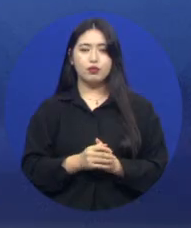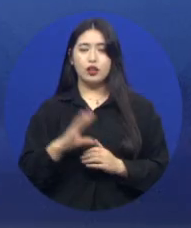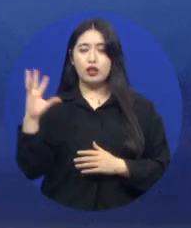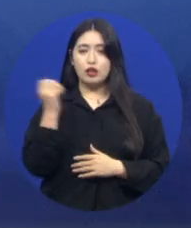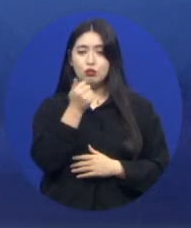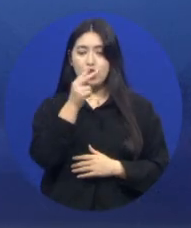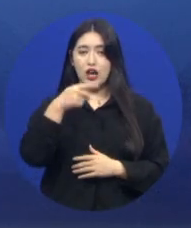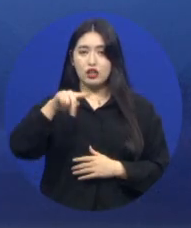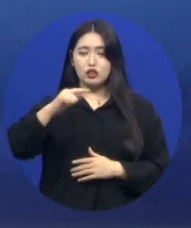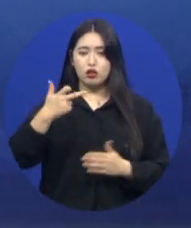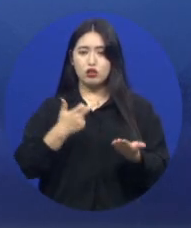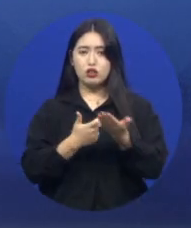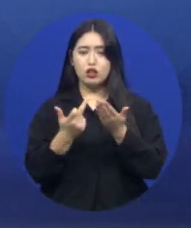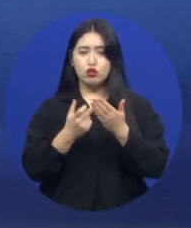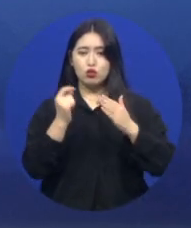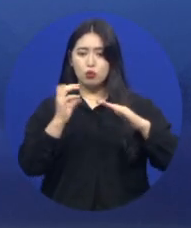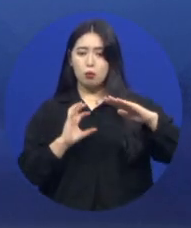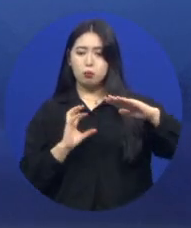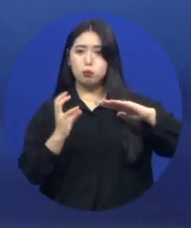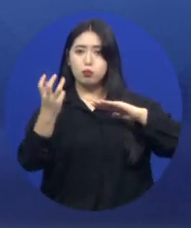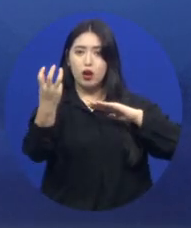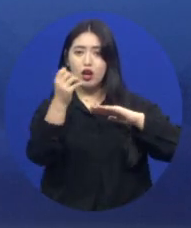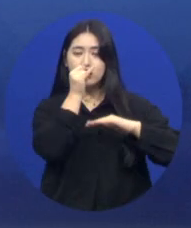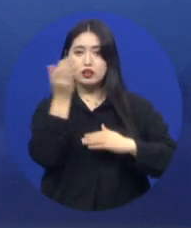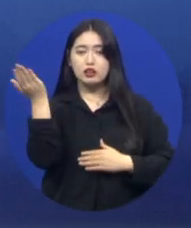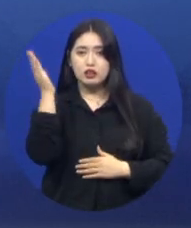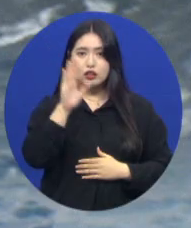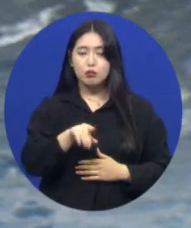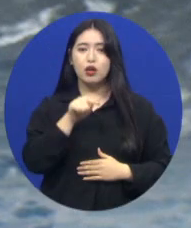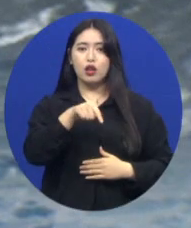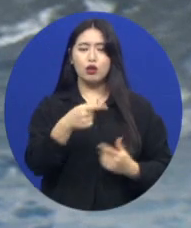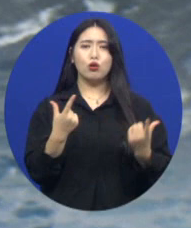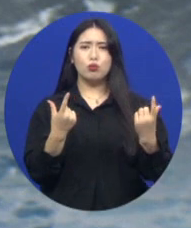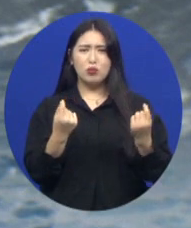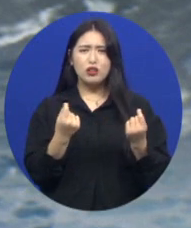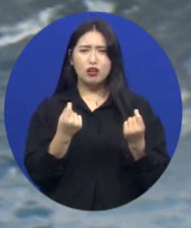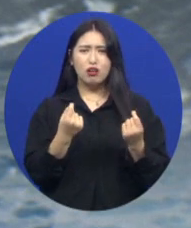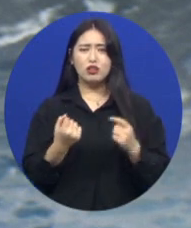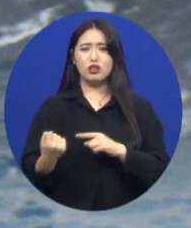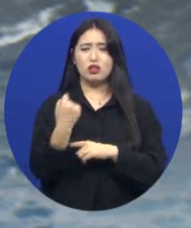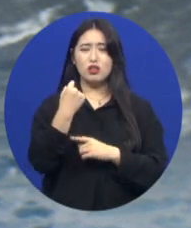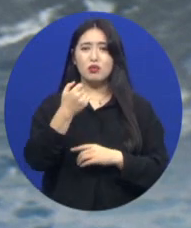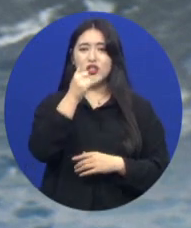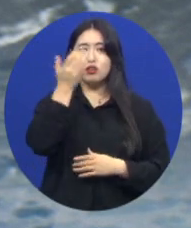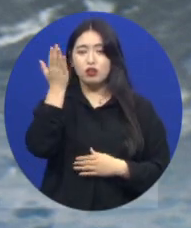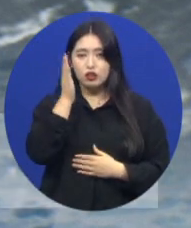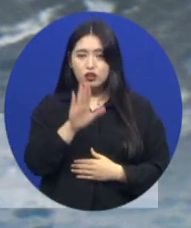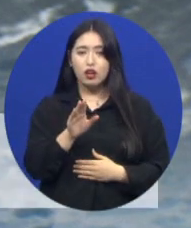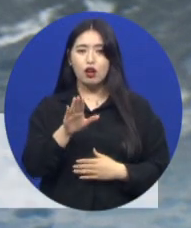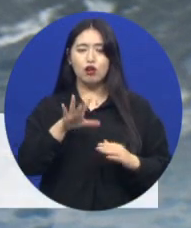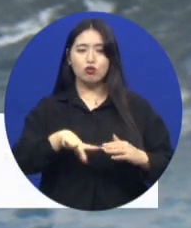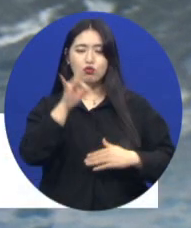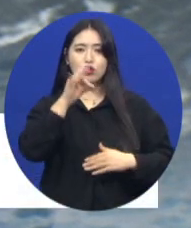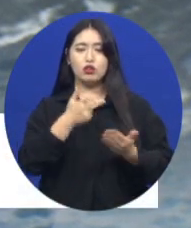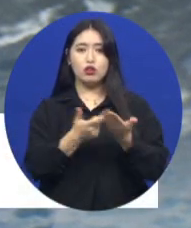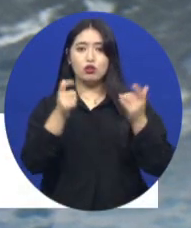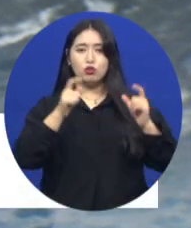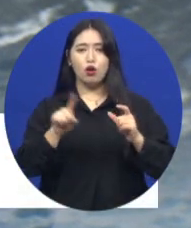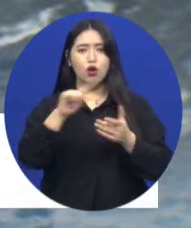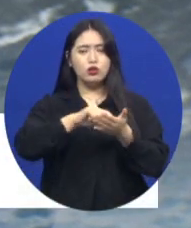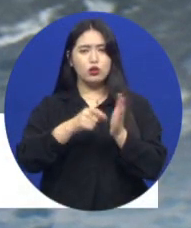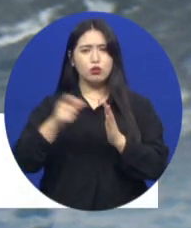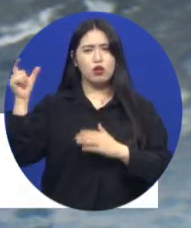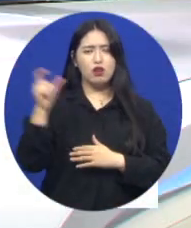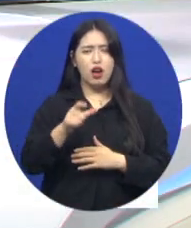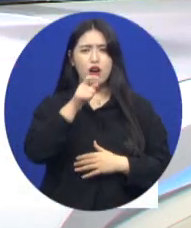태풍 하의 선이 제주를 약간 비껴 가기는 했지만 어이 역시 만만치 않은 위력을 가셨는데 먼저 제주에서는 어느 정도 강한